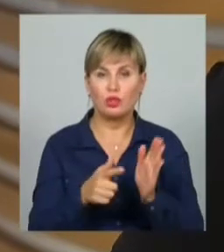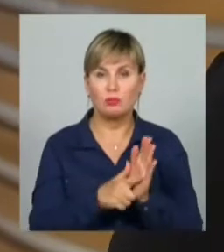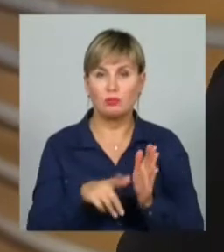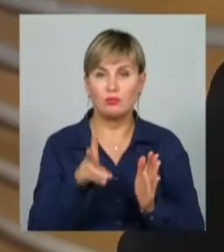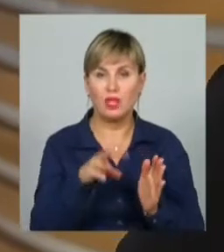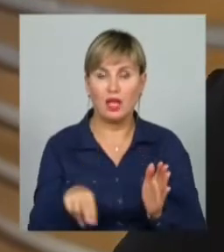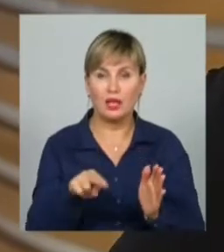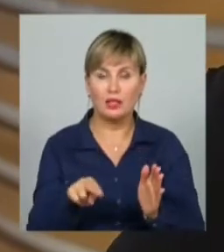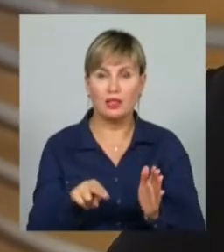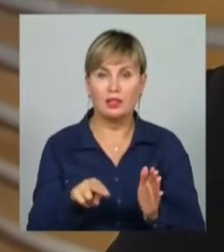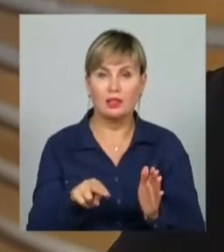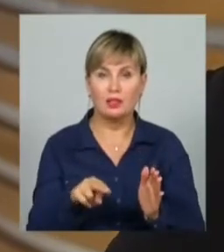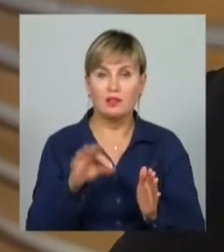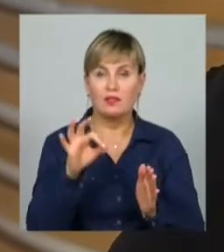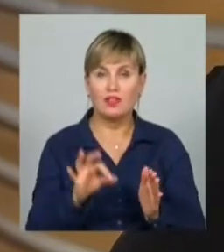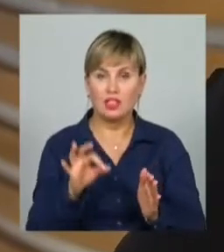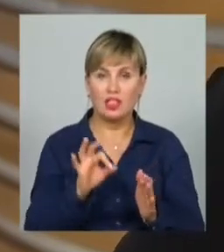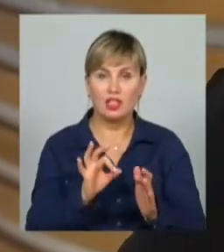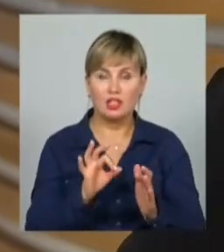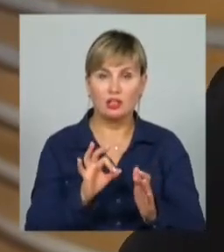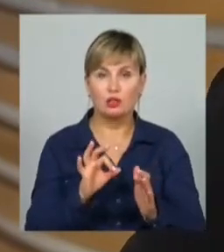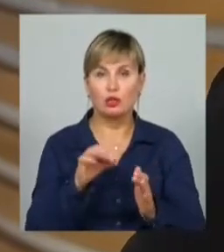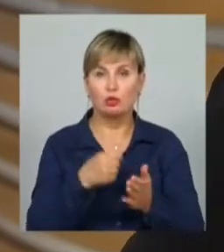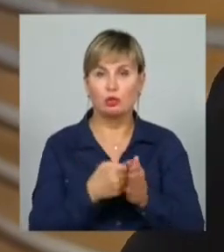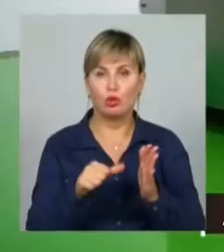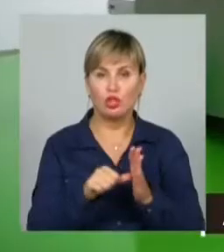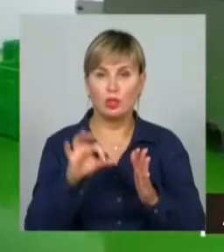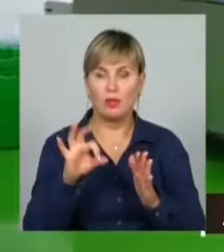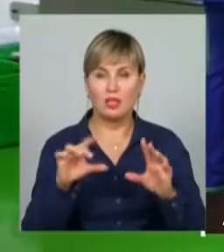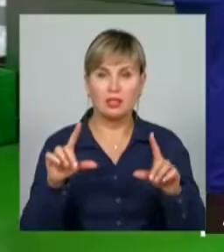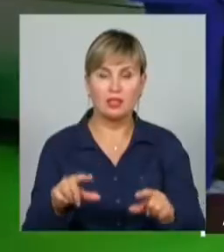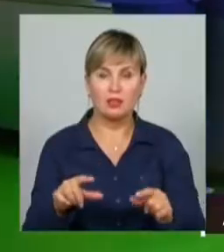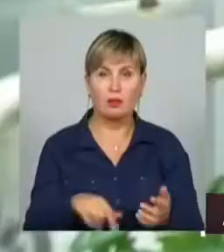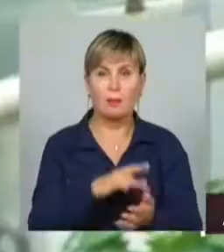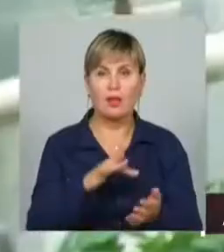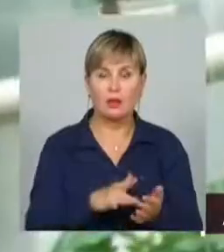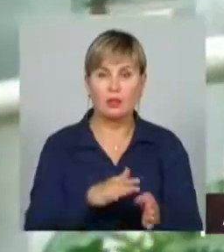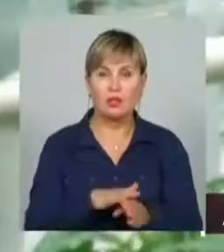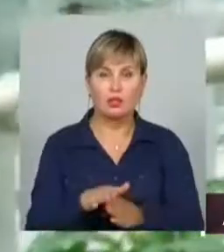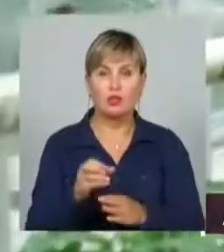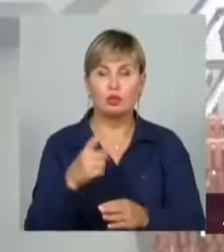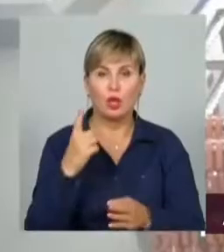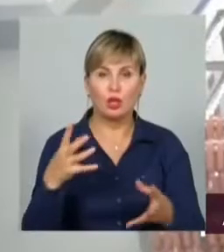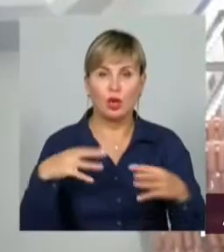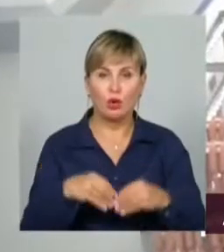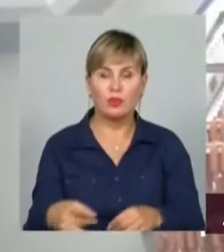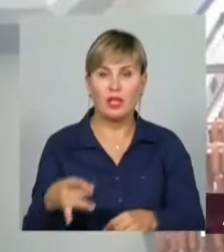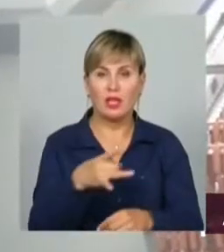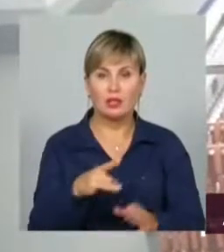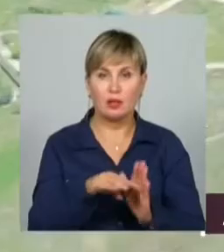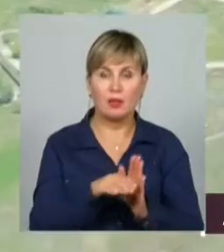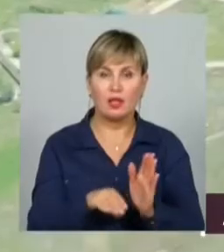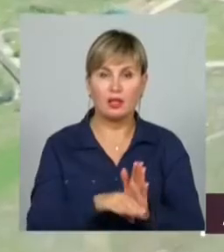тенге. Ставка вознаграждения снижена до 6%. В мегаполисе реализуется еще одна комплексная региональная